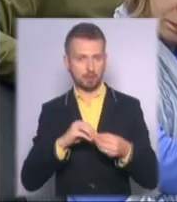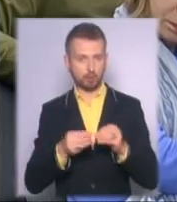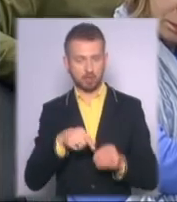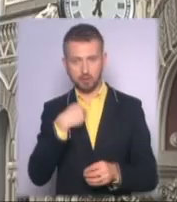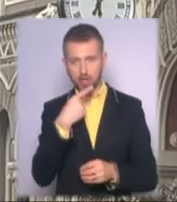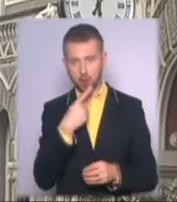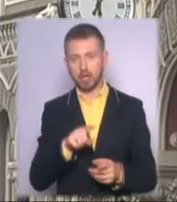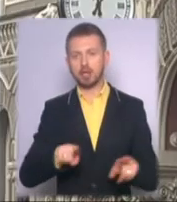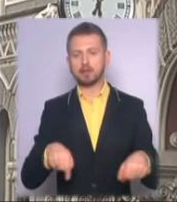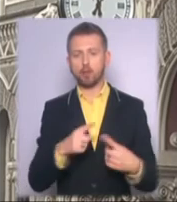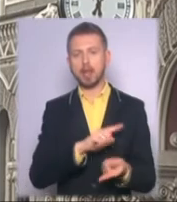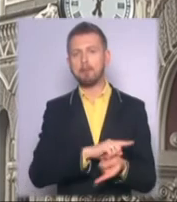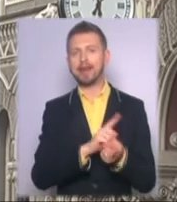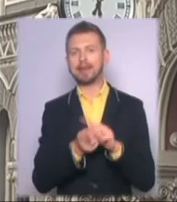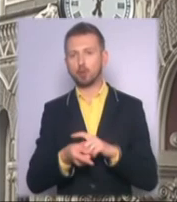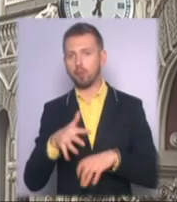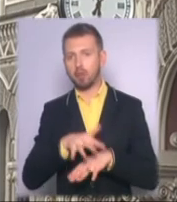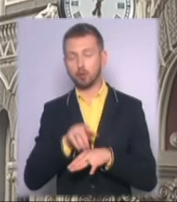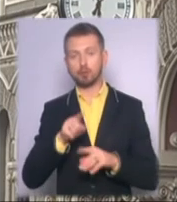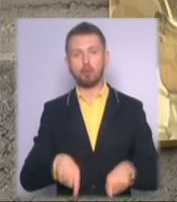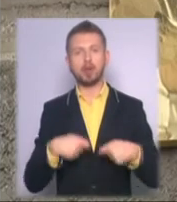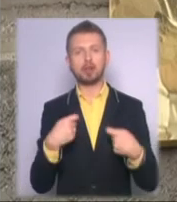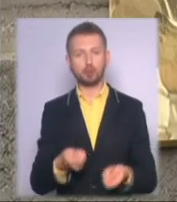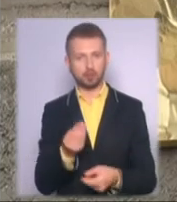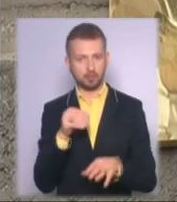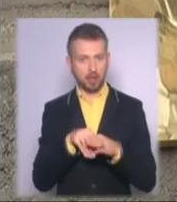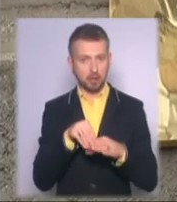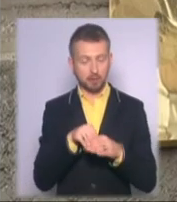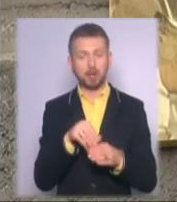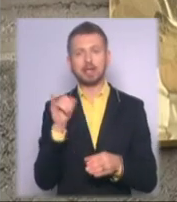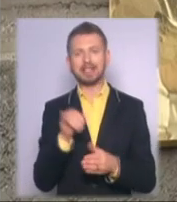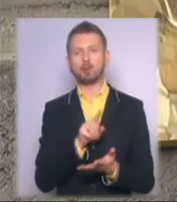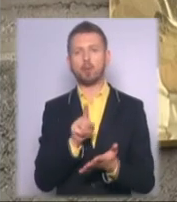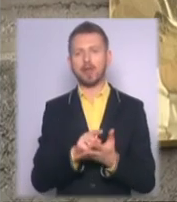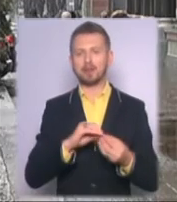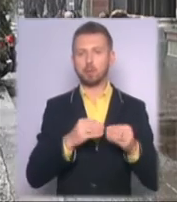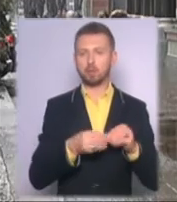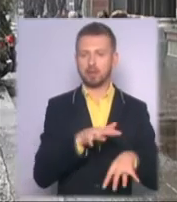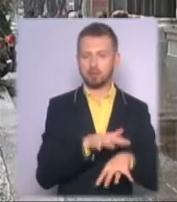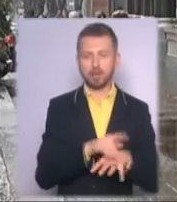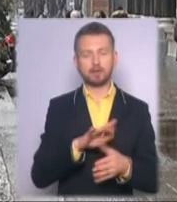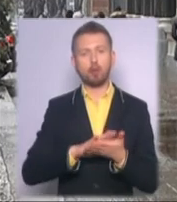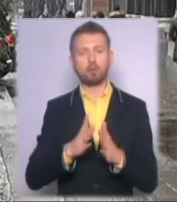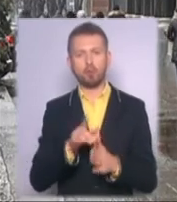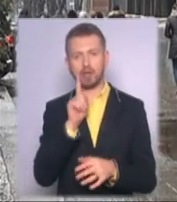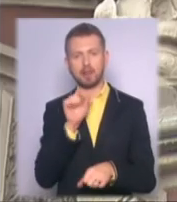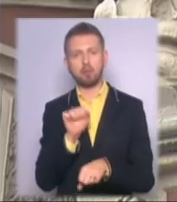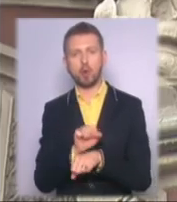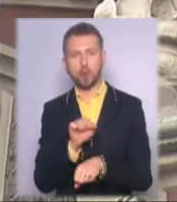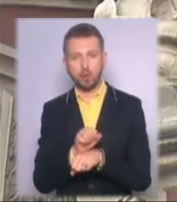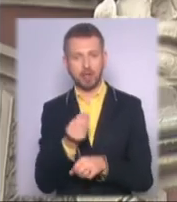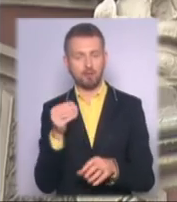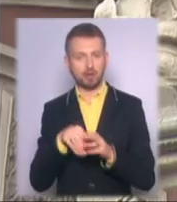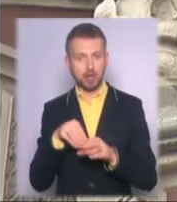створення перехідного банку. Йому передадуть активи та зобов'язання проблемних банків за умови заморожування вкладів понад 200 тисяч